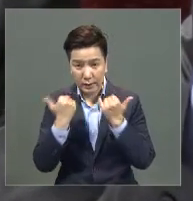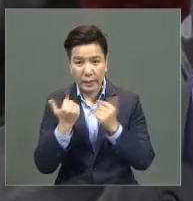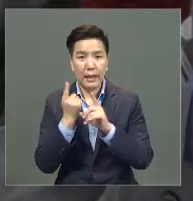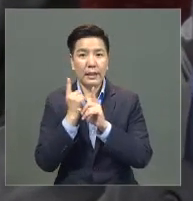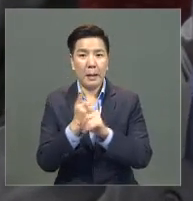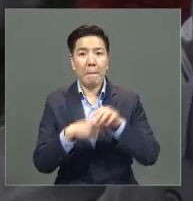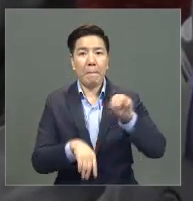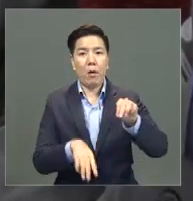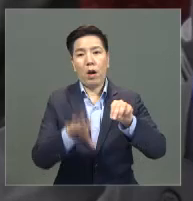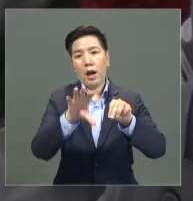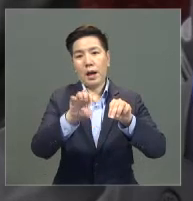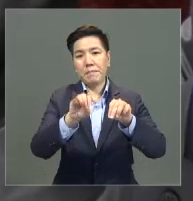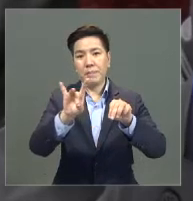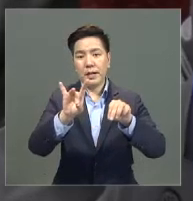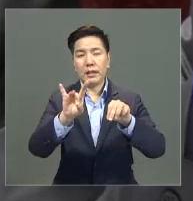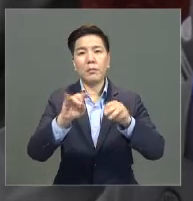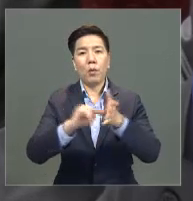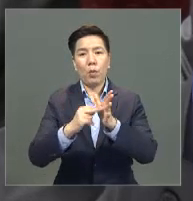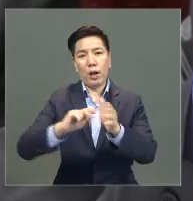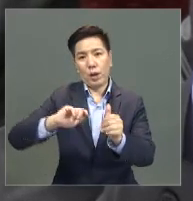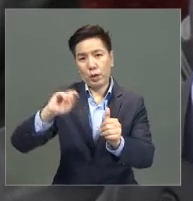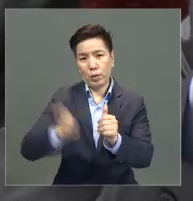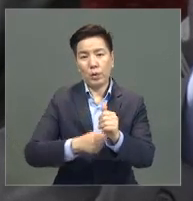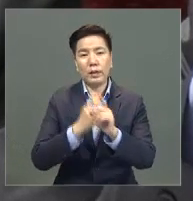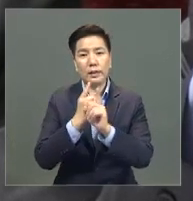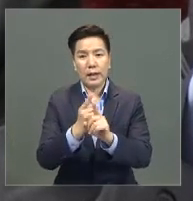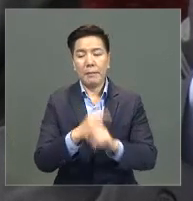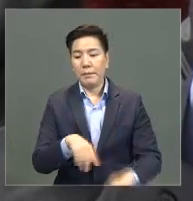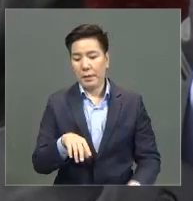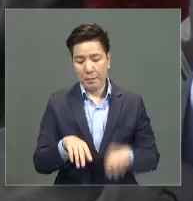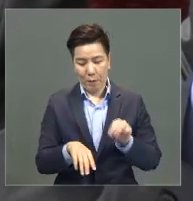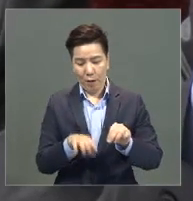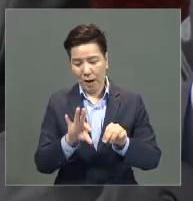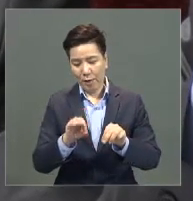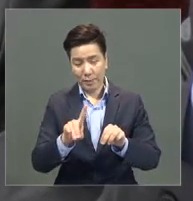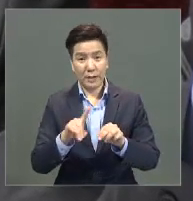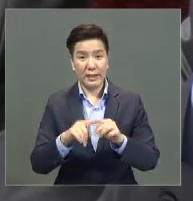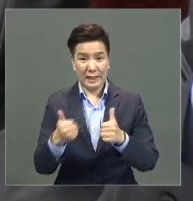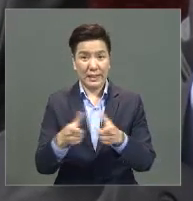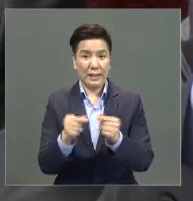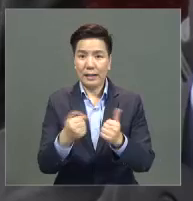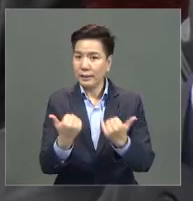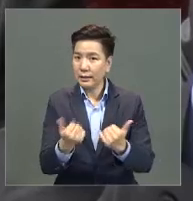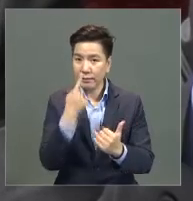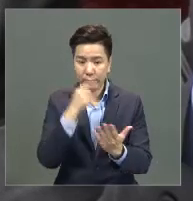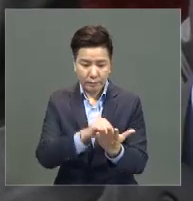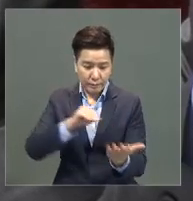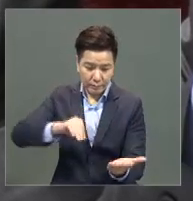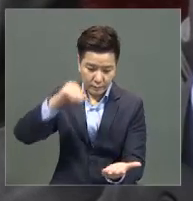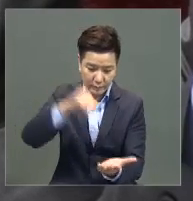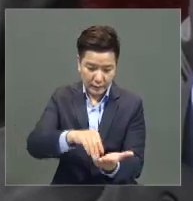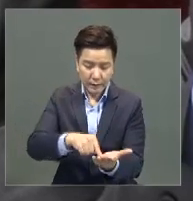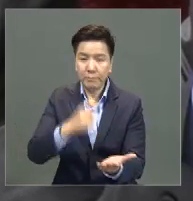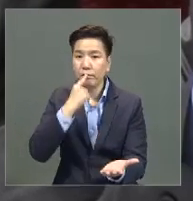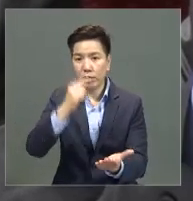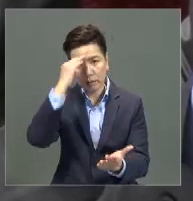ามมาตรา58มีอัตราโทษตามมาตรา91ข้อหาส่วนนี้ยังไม่มีการแจ้งความด